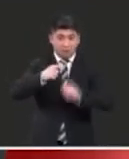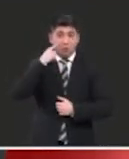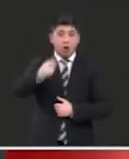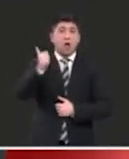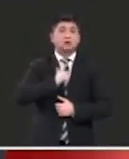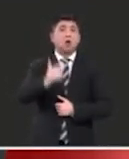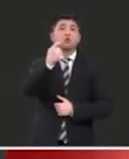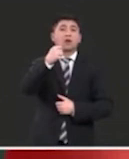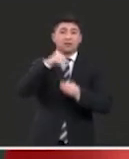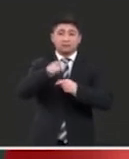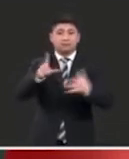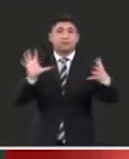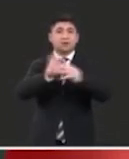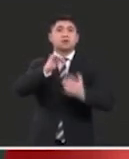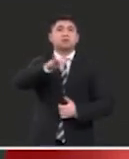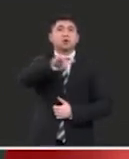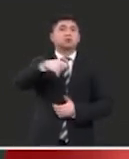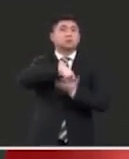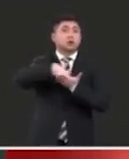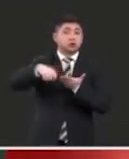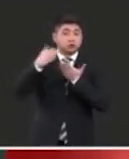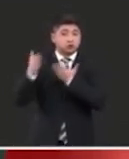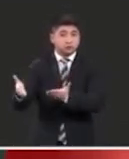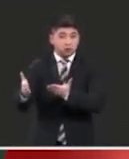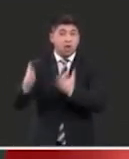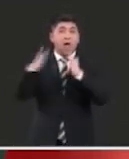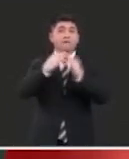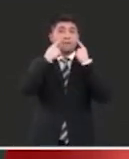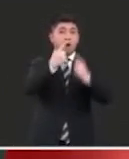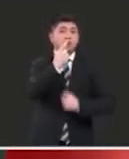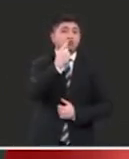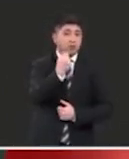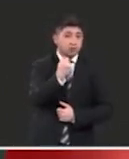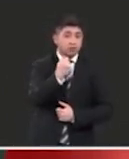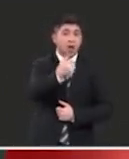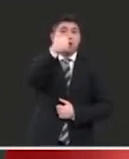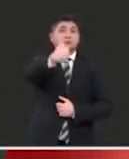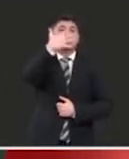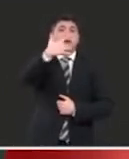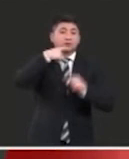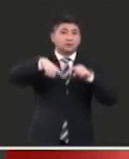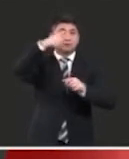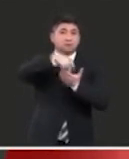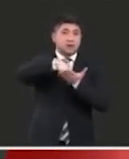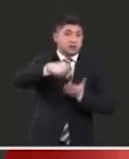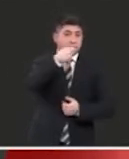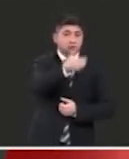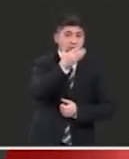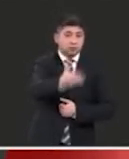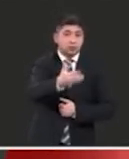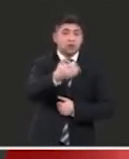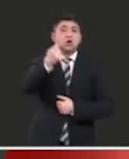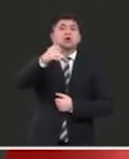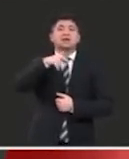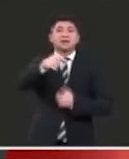asgari ücrete endeksli işsizlik maaşı, evde bakım ücreti, 65 yaş aylığı, iş